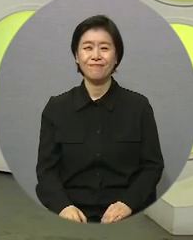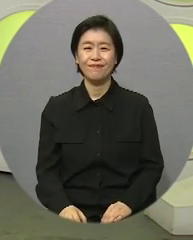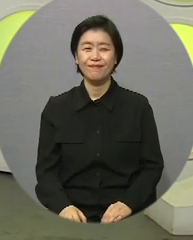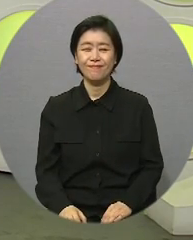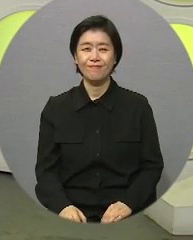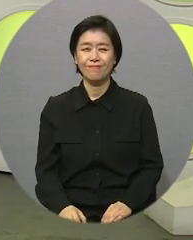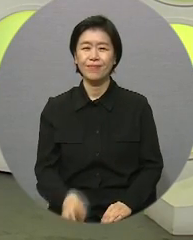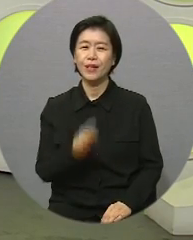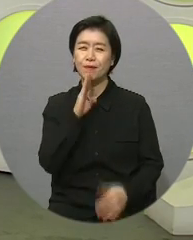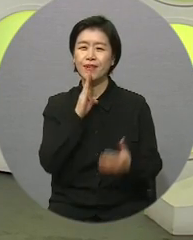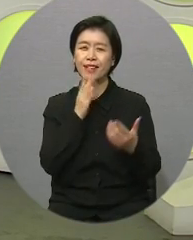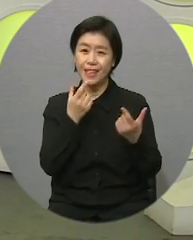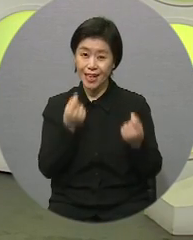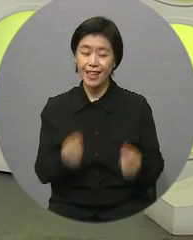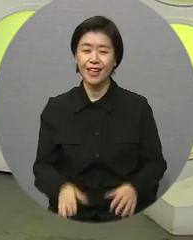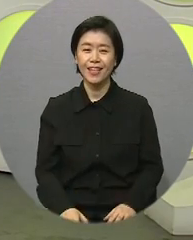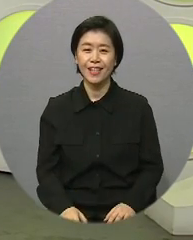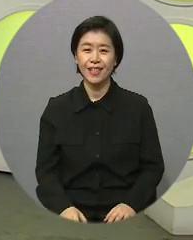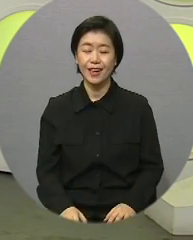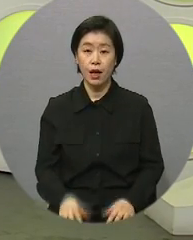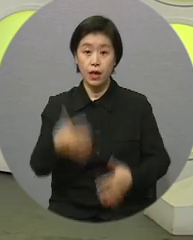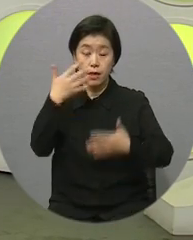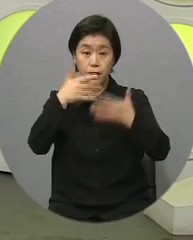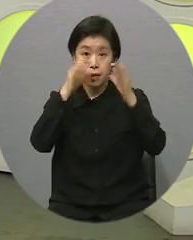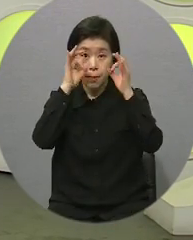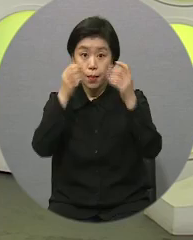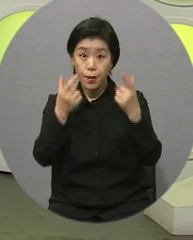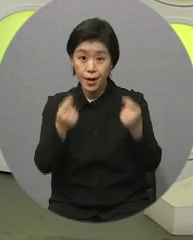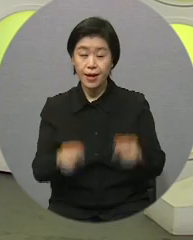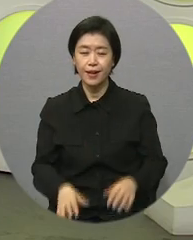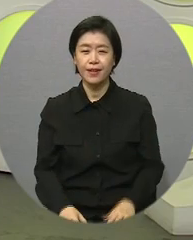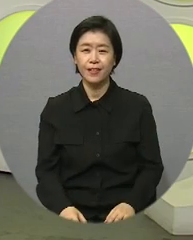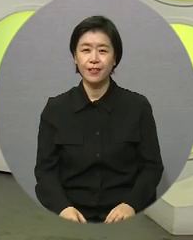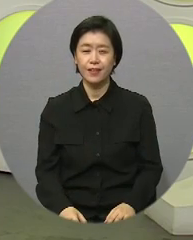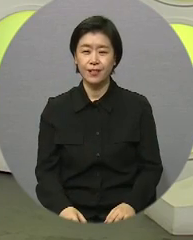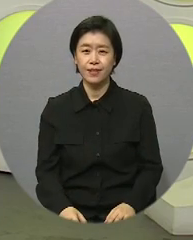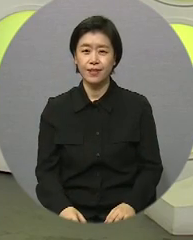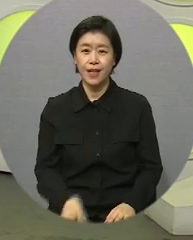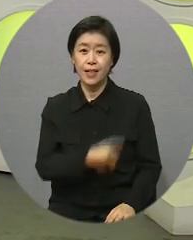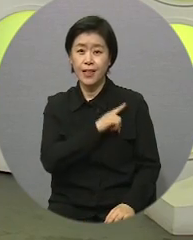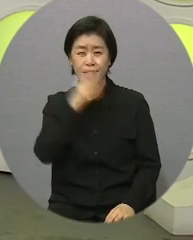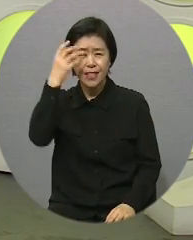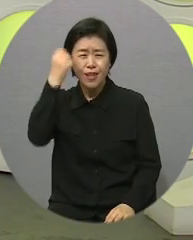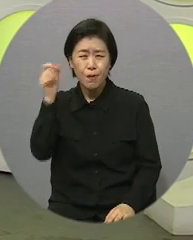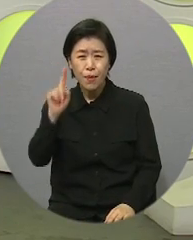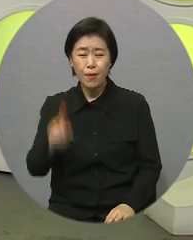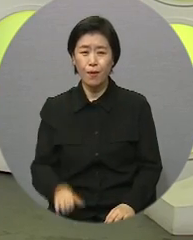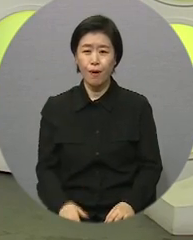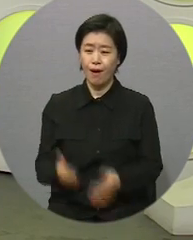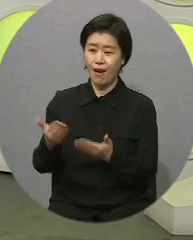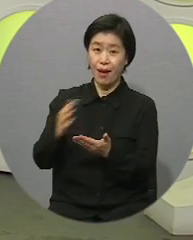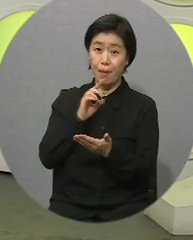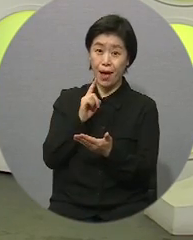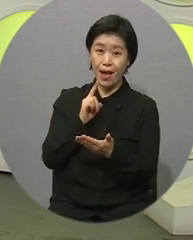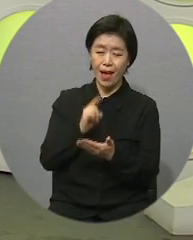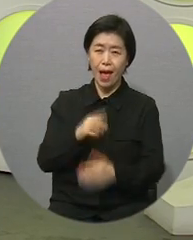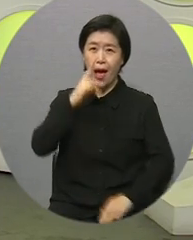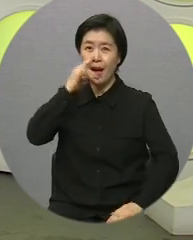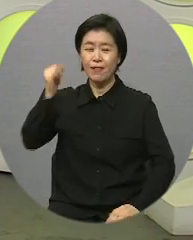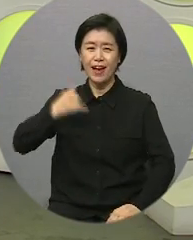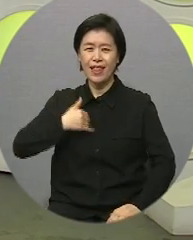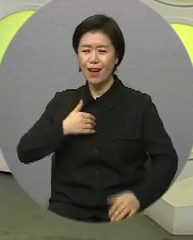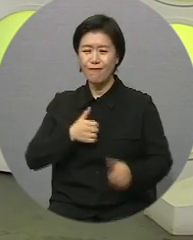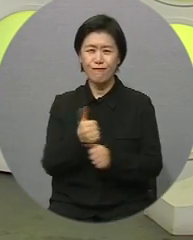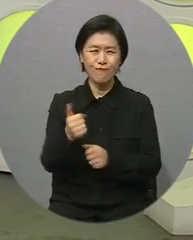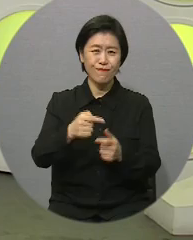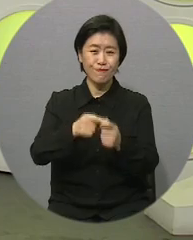네 그렇습니다 아까 영상에서도 잠깐 나왔지만요 가장 기억에 남는 거 엄마 나 참편 먹었어 하니까